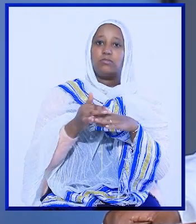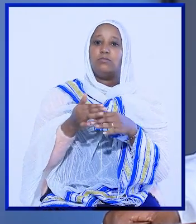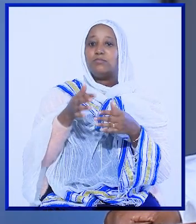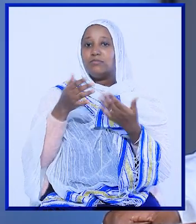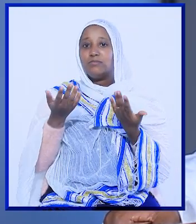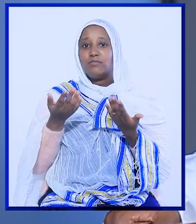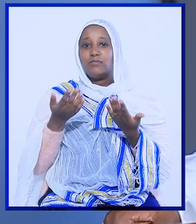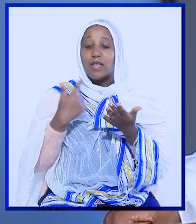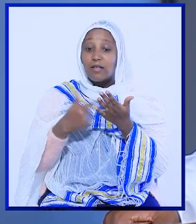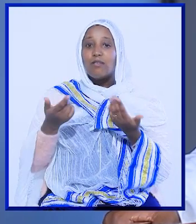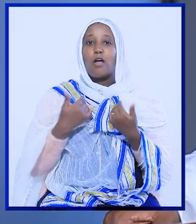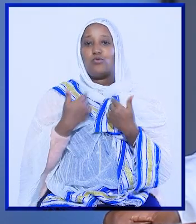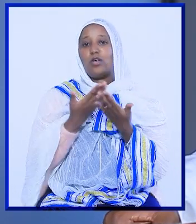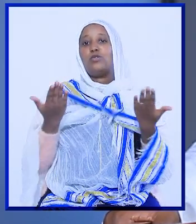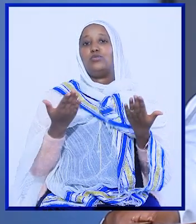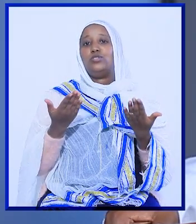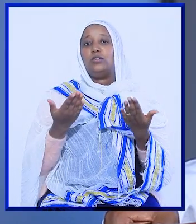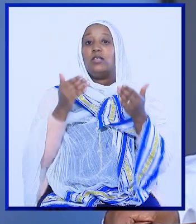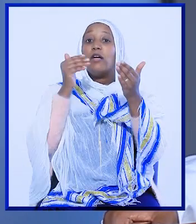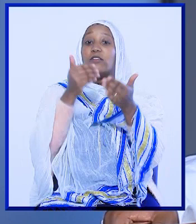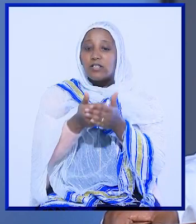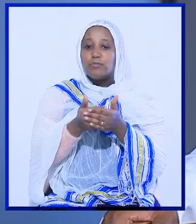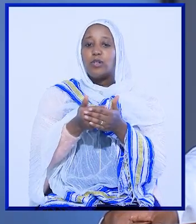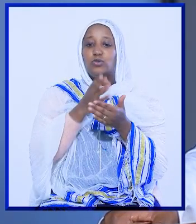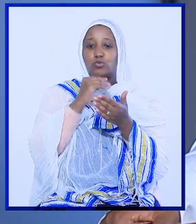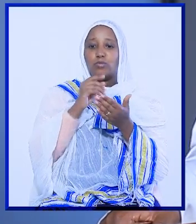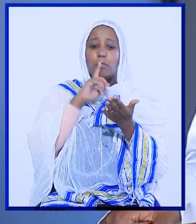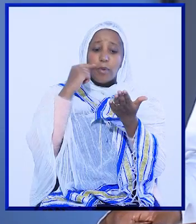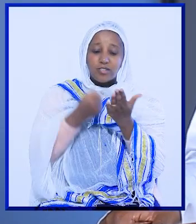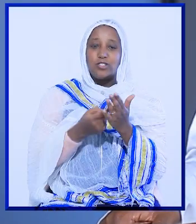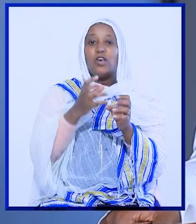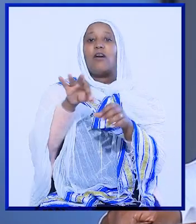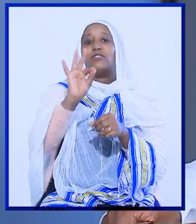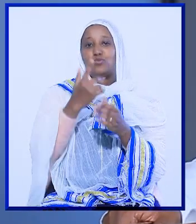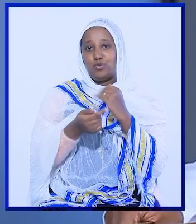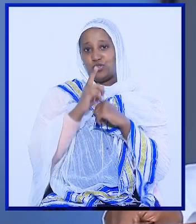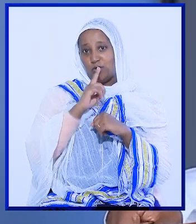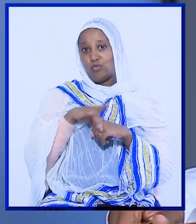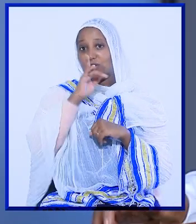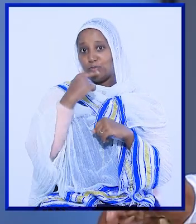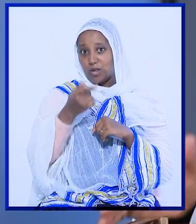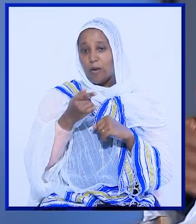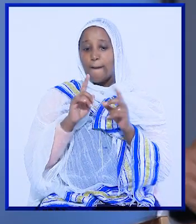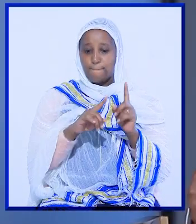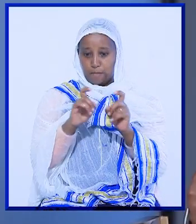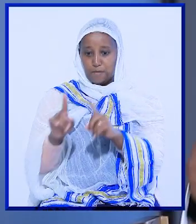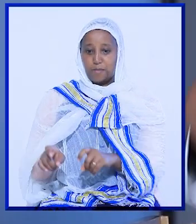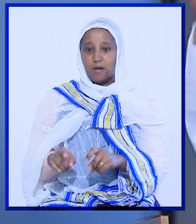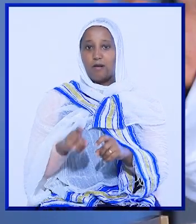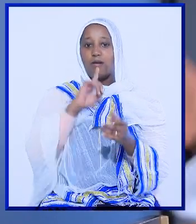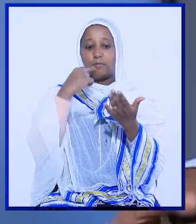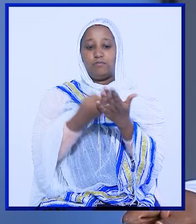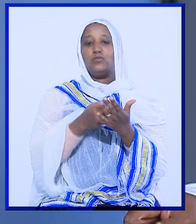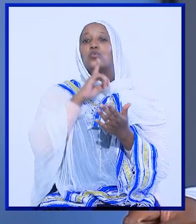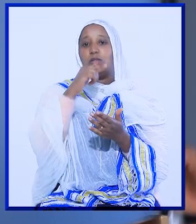የሚዳሰሱ የሚጨበጡ የሚሸተቱ እንዲህ ያሉ ነገሮችን የደረሰችባቸውንና ያረጋገጠቻቸውን ብቻ ነው። በላቦራቶሪ ያረጋገጠቻቸውን